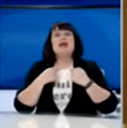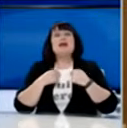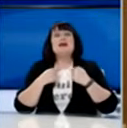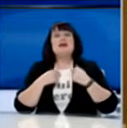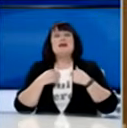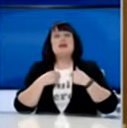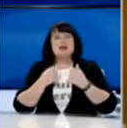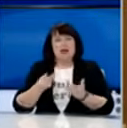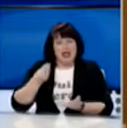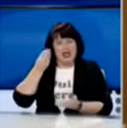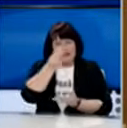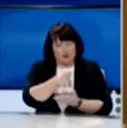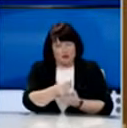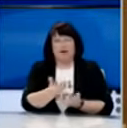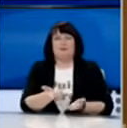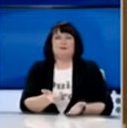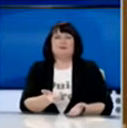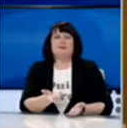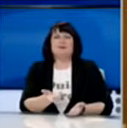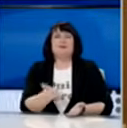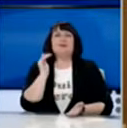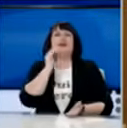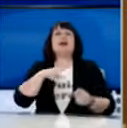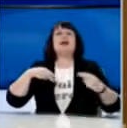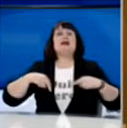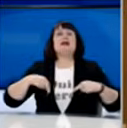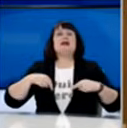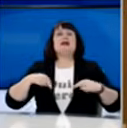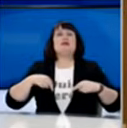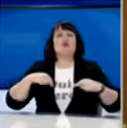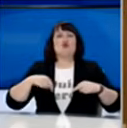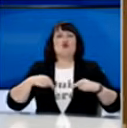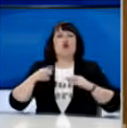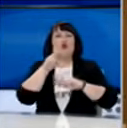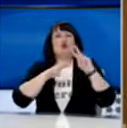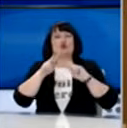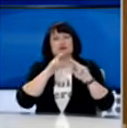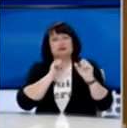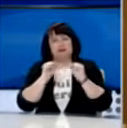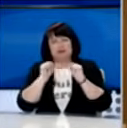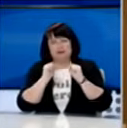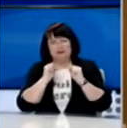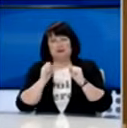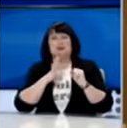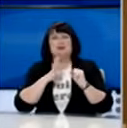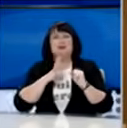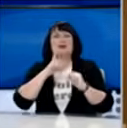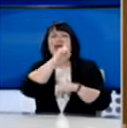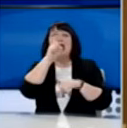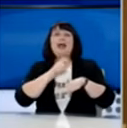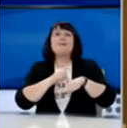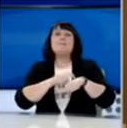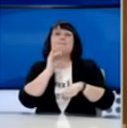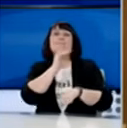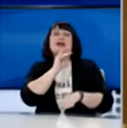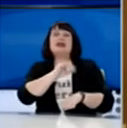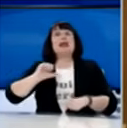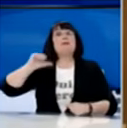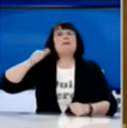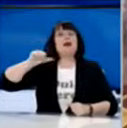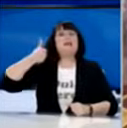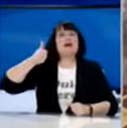σας κατέθεσα στον Υπουργό Κλιματικής Κρίσης και Πολιτικής Προστασίας την πρώτη επίκαιρη ερώτηση πριν